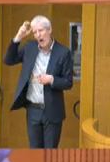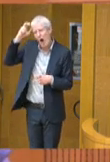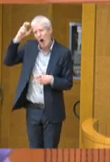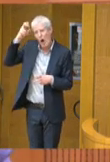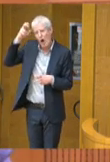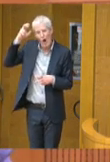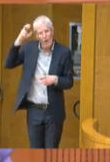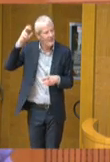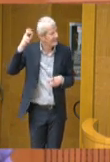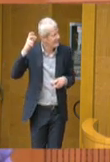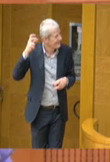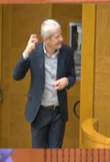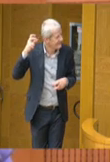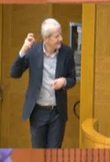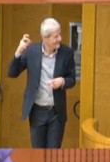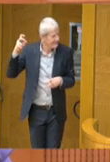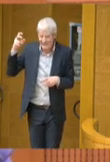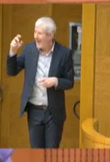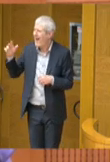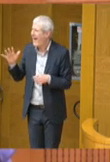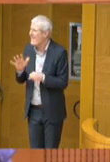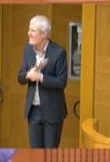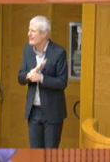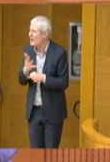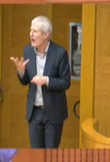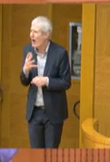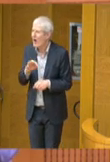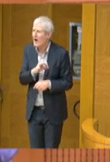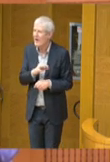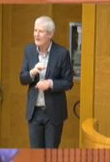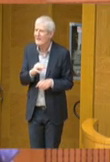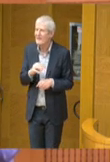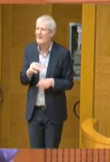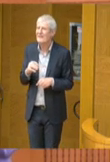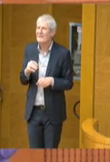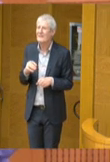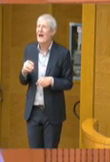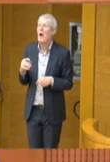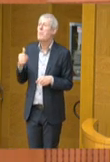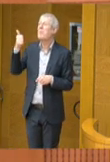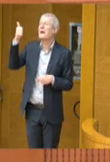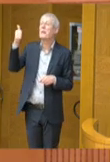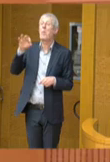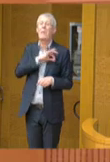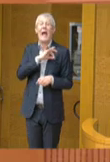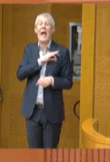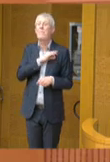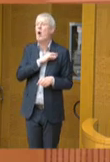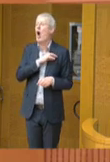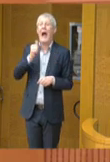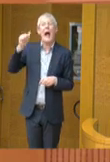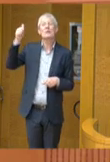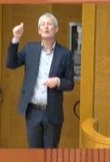E hai vinto che cosa? Il primo premio? Asso? Assoluto. Assoluto.